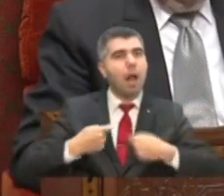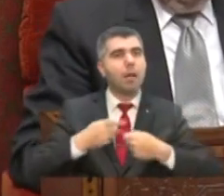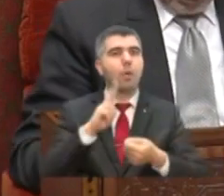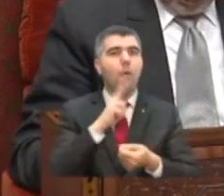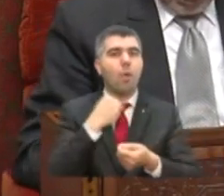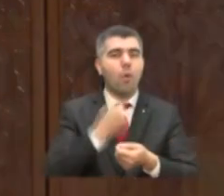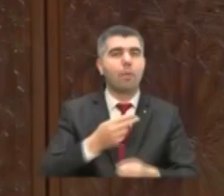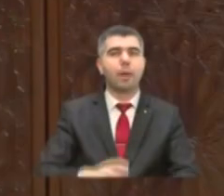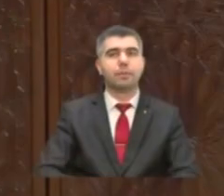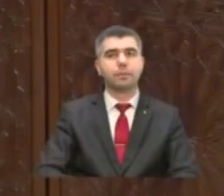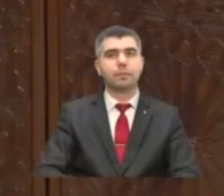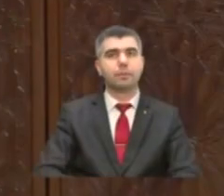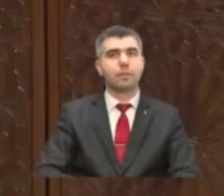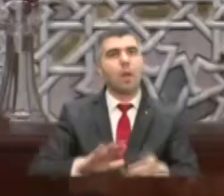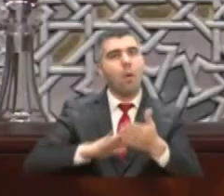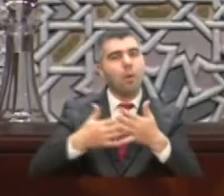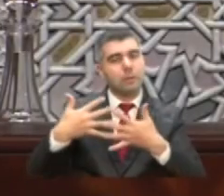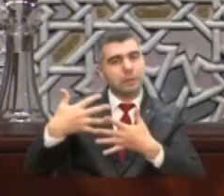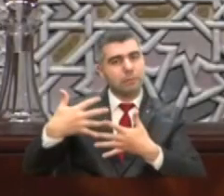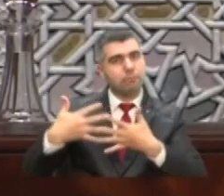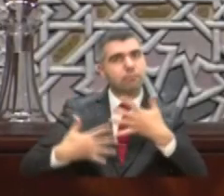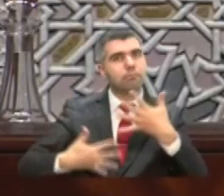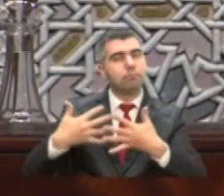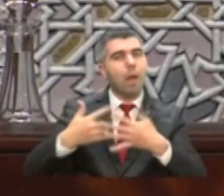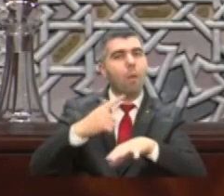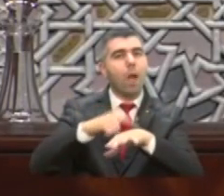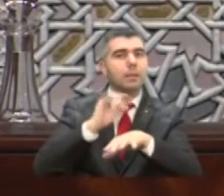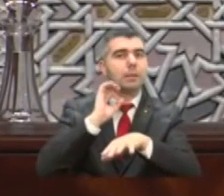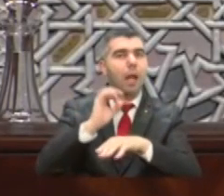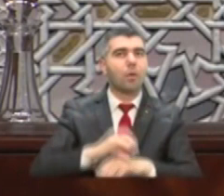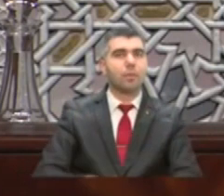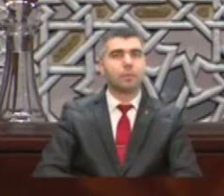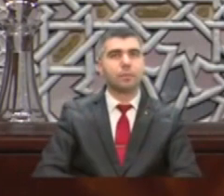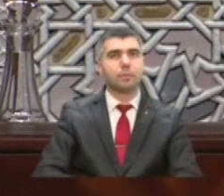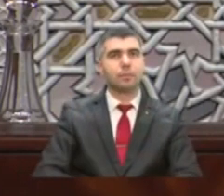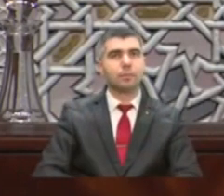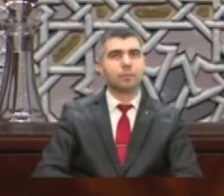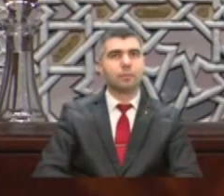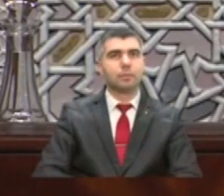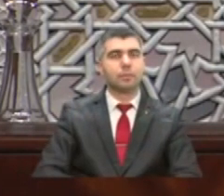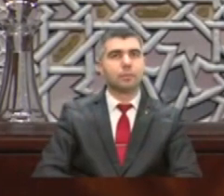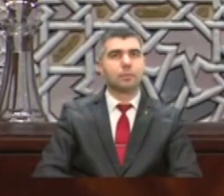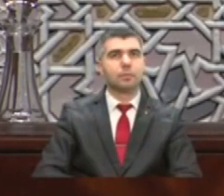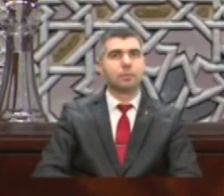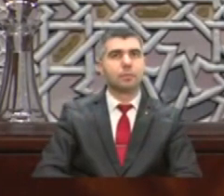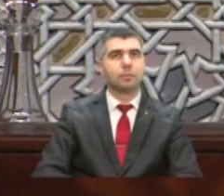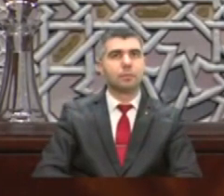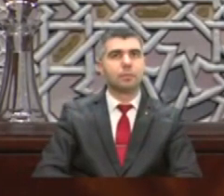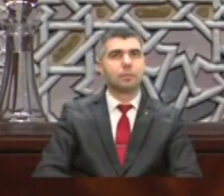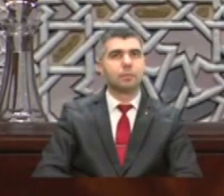الحكومه للرد على التعقيبات فيما تبقى من الوقت. لكم الكلمه السيد رئيس الحكومه.